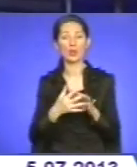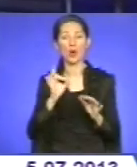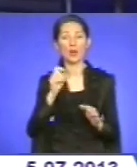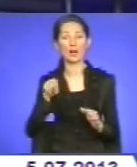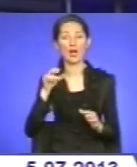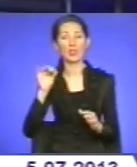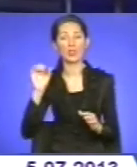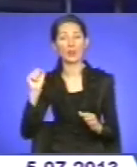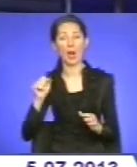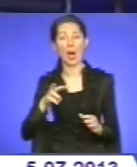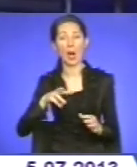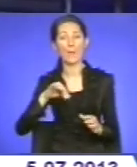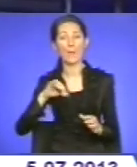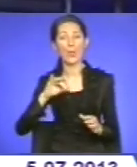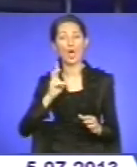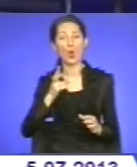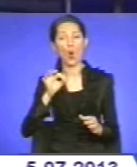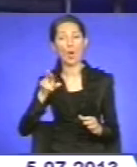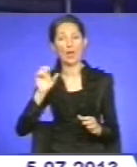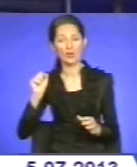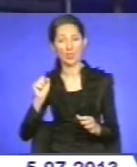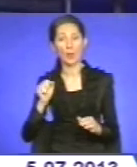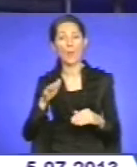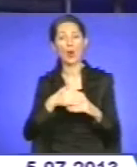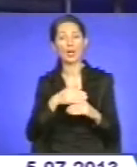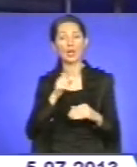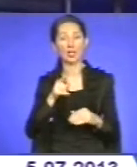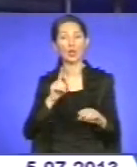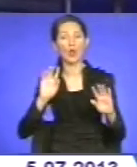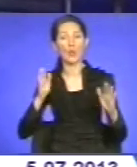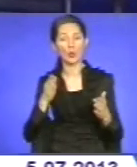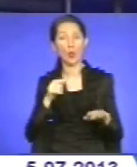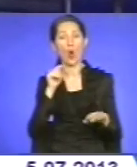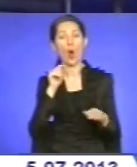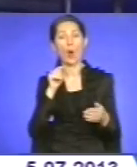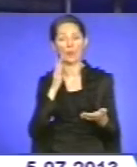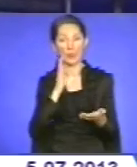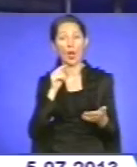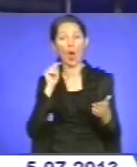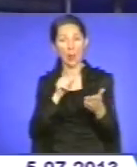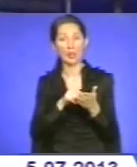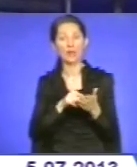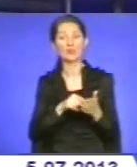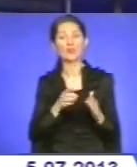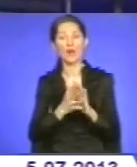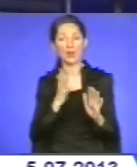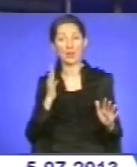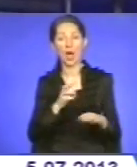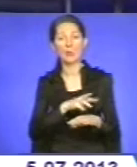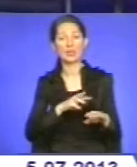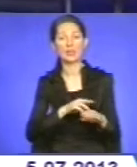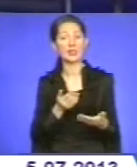переконання глави держави, покарання тих, хто випадково опинився у лавах міліції, не має стати виправданням для їхніх